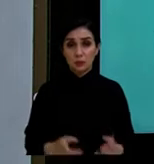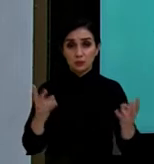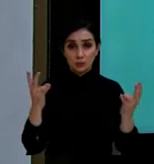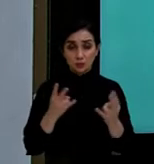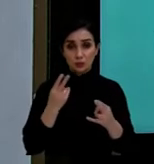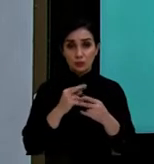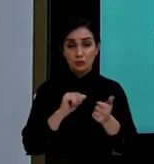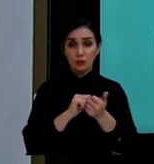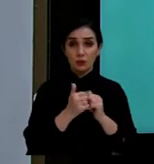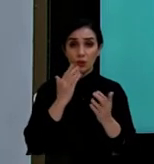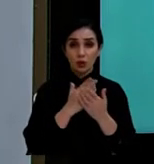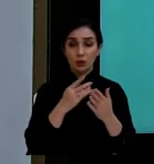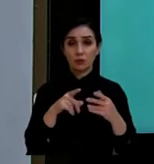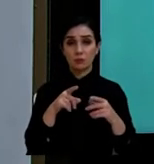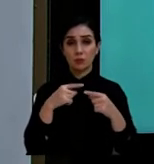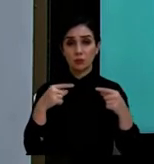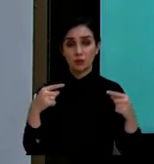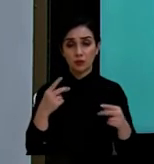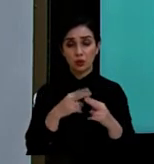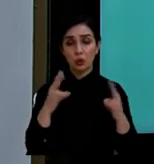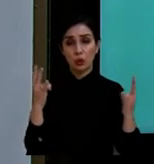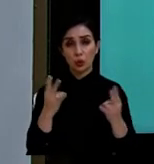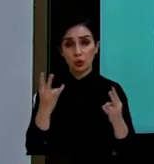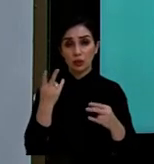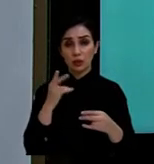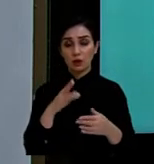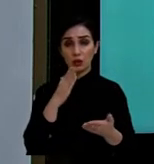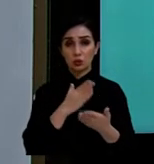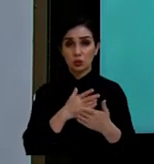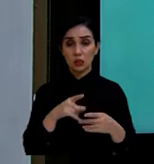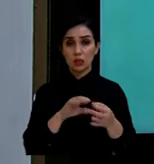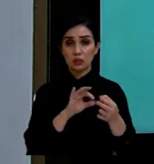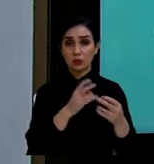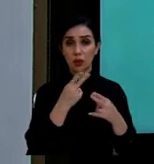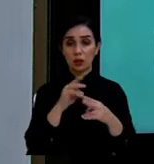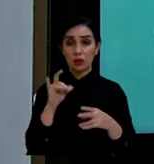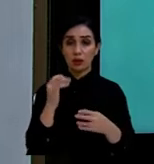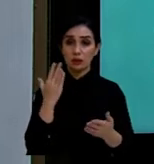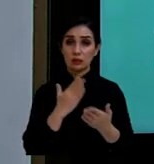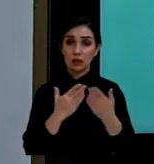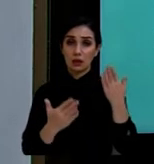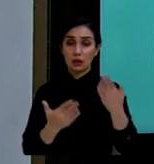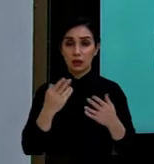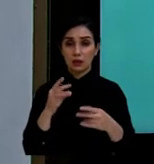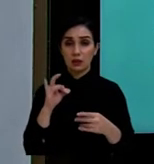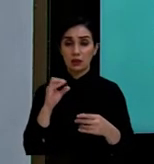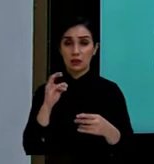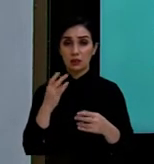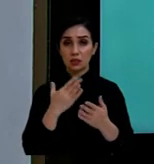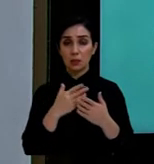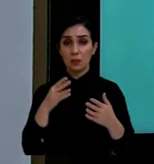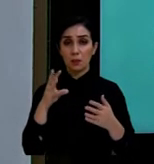Необходимо иметь минимальное количество вещества, нужное для осуществления цепной реакции, или мы говорим критической